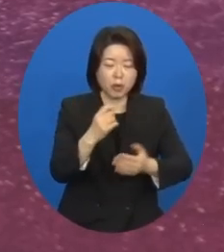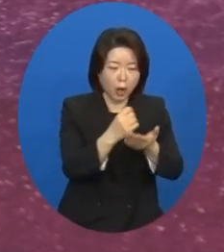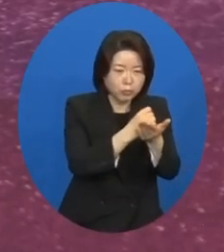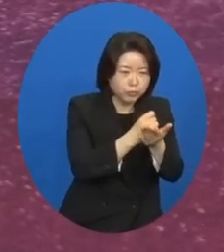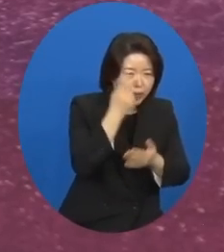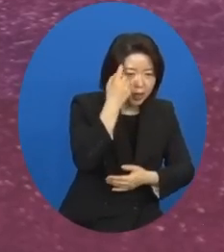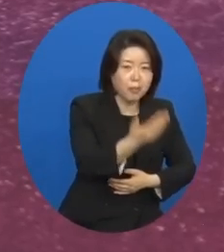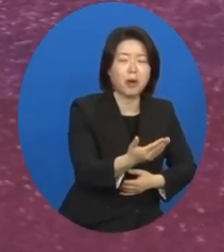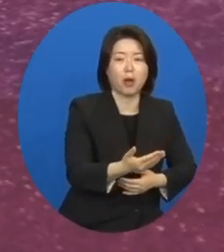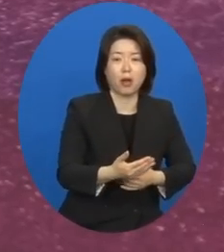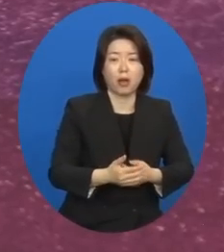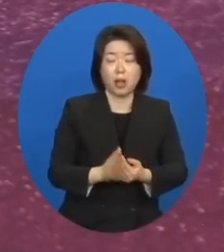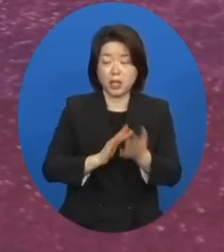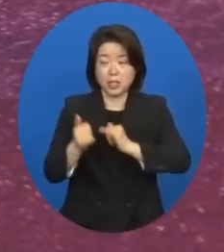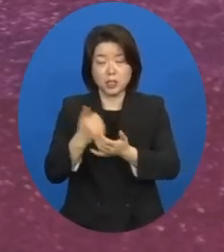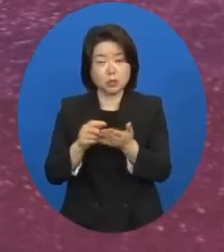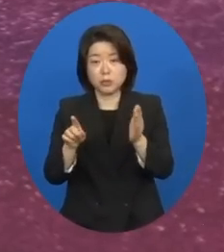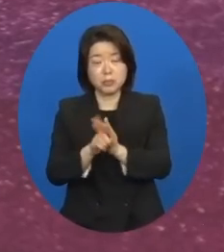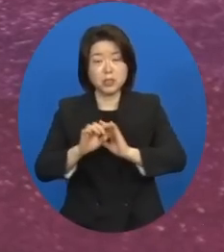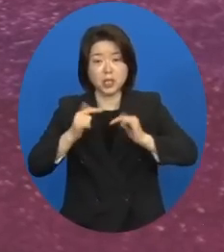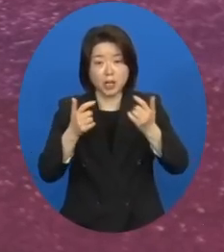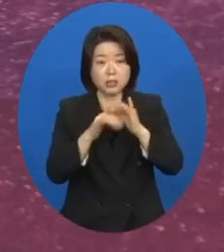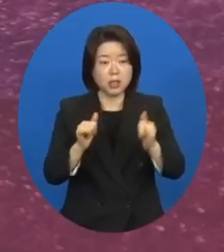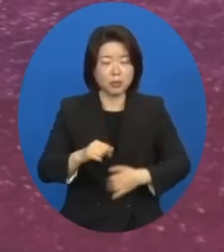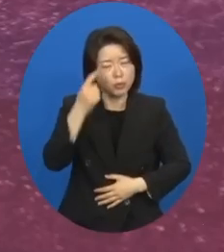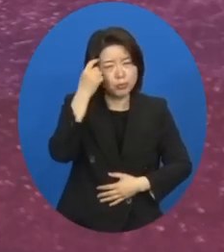믿지 않는 사람도 그와 같이 행합니다.